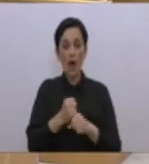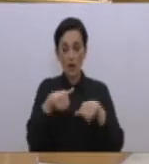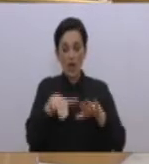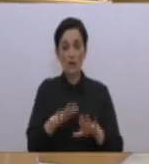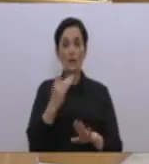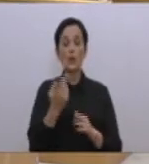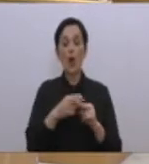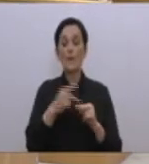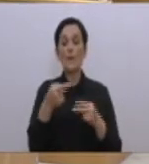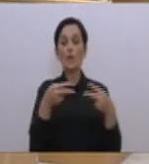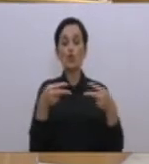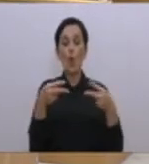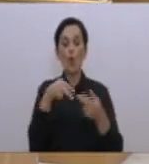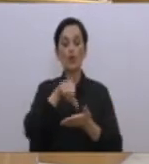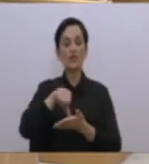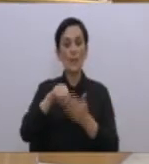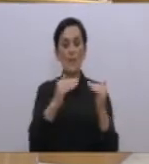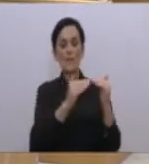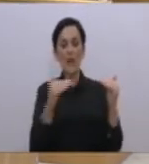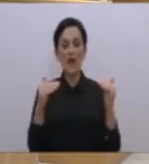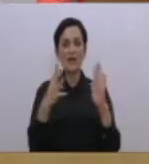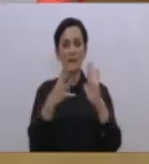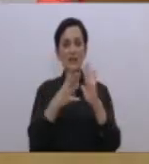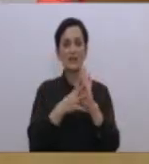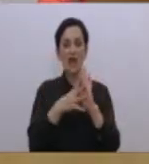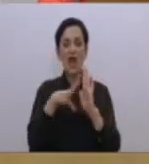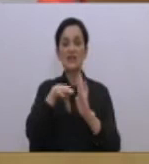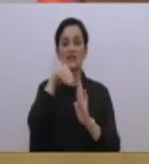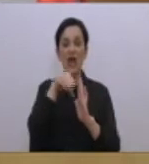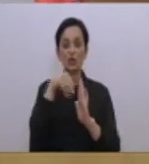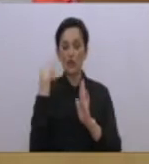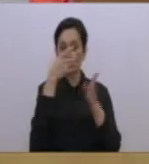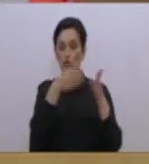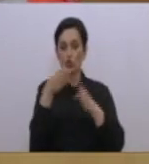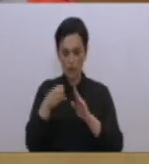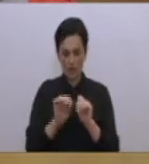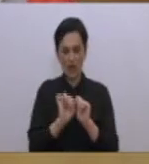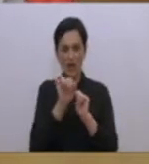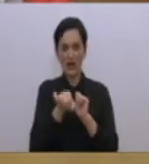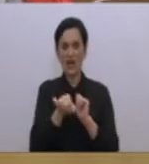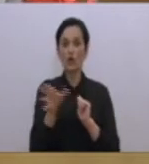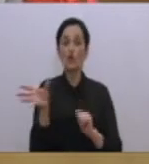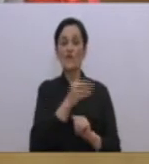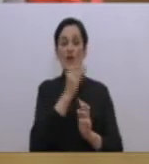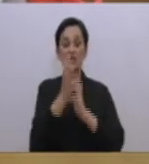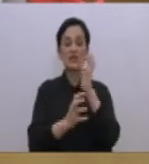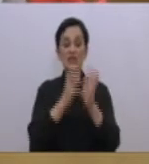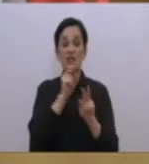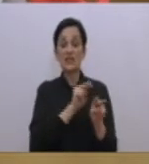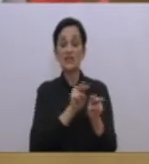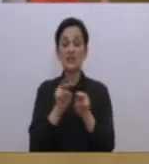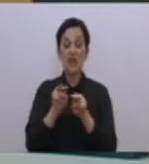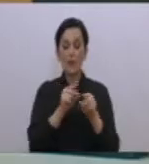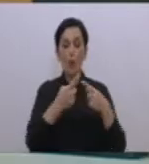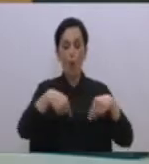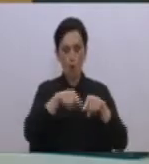შედეგად პირველად პროპორციული წარმომადგენლობის ბარიერი 9 საარჩევნო სუბიექტმა გადალახა. Ყველა საერთაშორისო სადამკვირვებლო